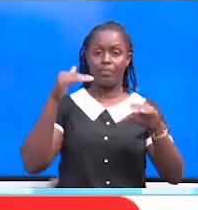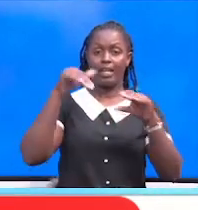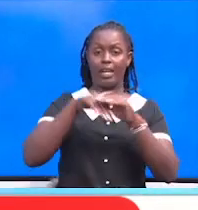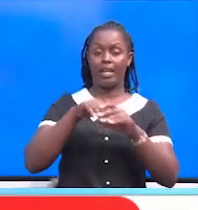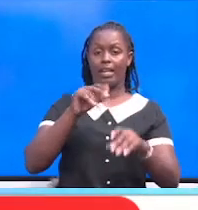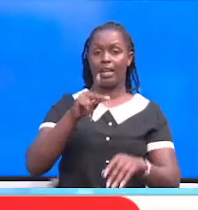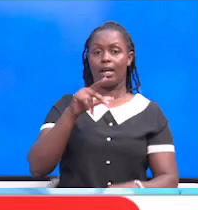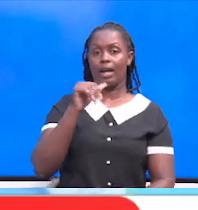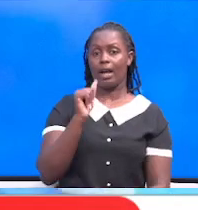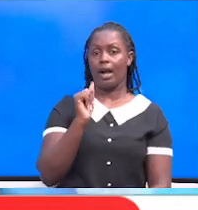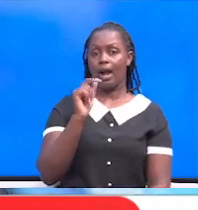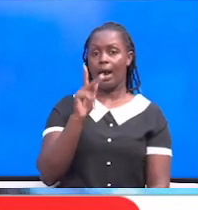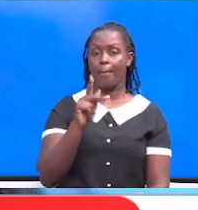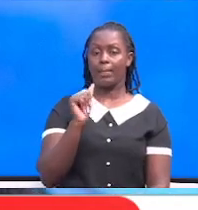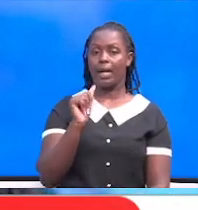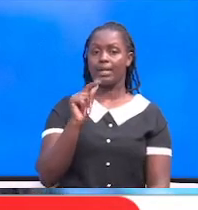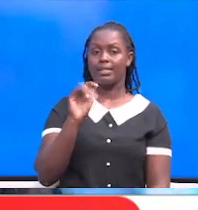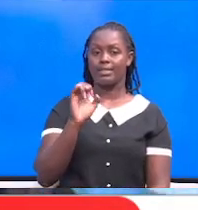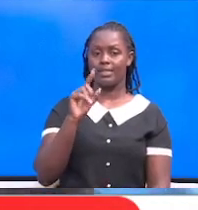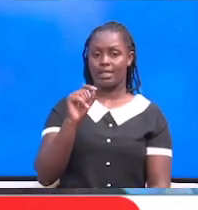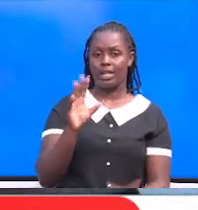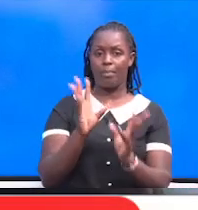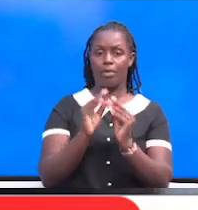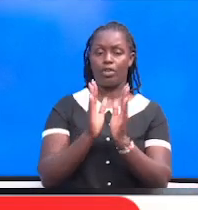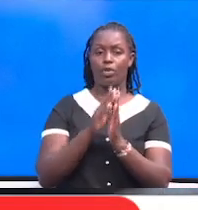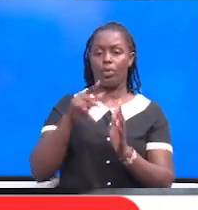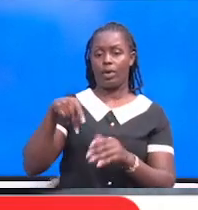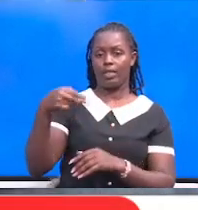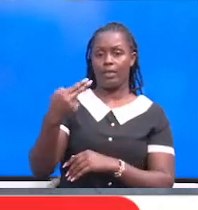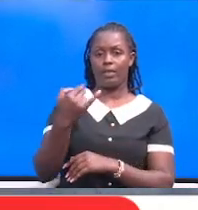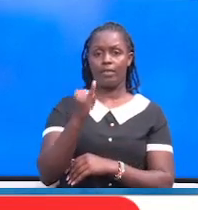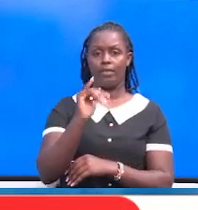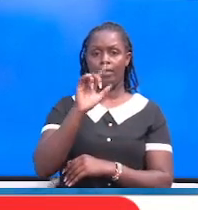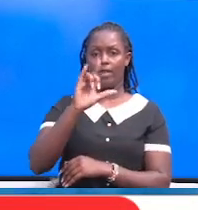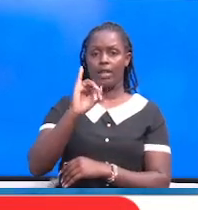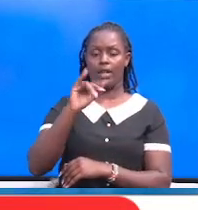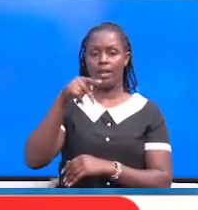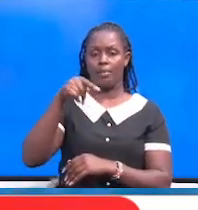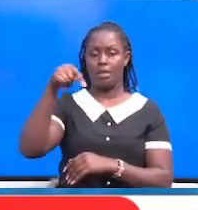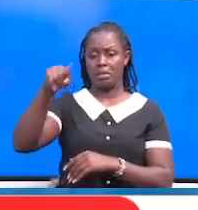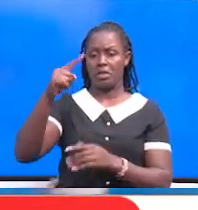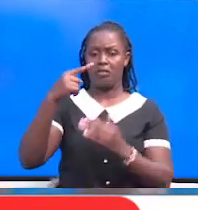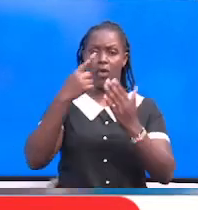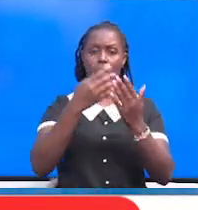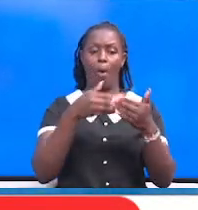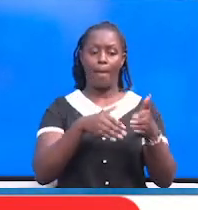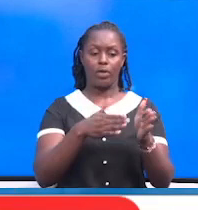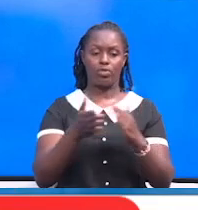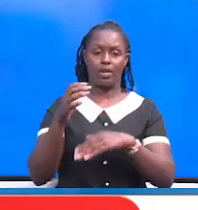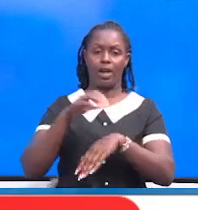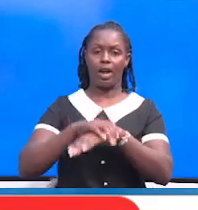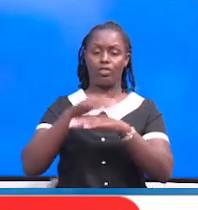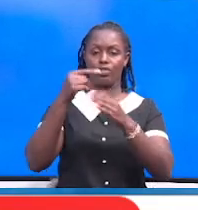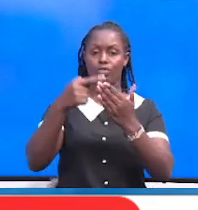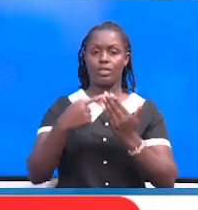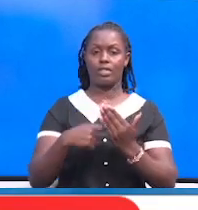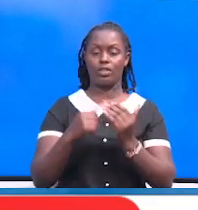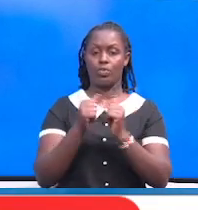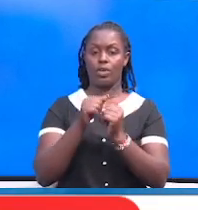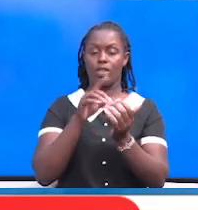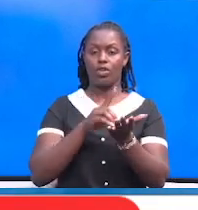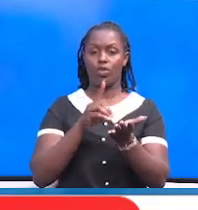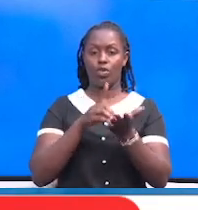na kutana na mzee Philip Chepkwony ambaye amepata fursa ya kuzungumza na daktari kwa njia ya